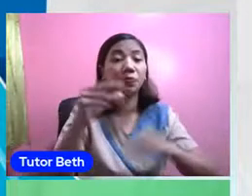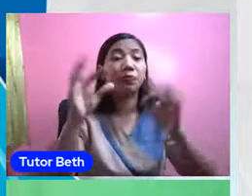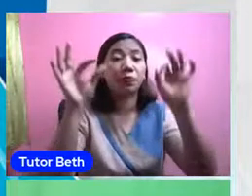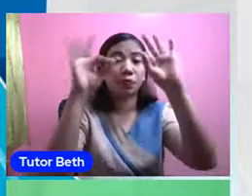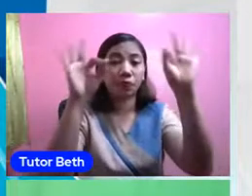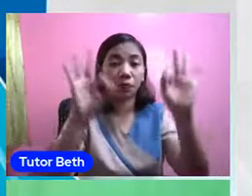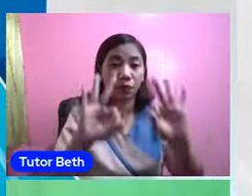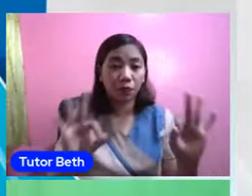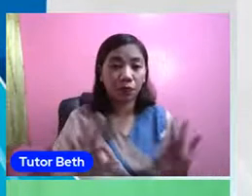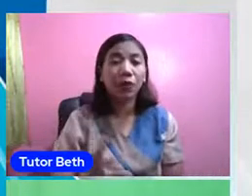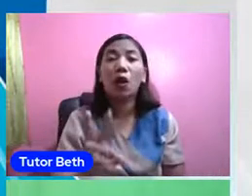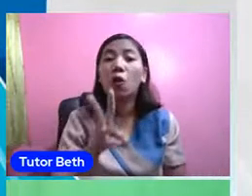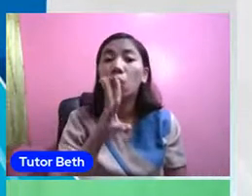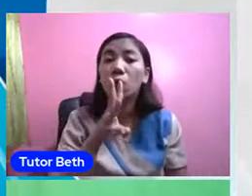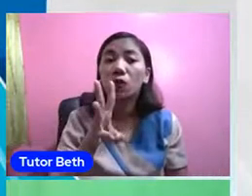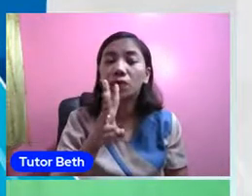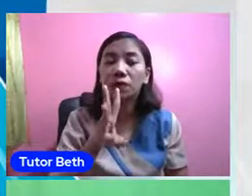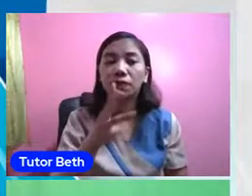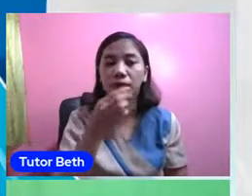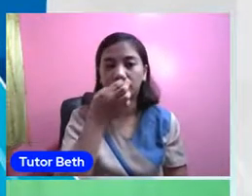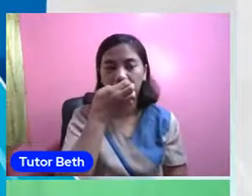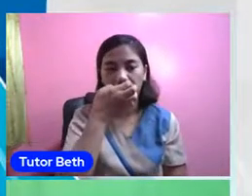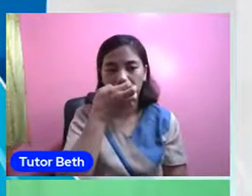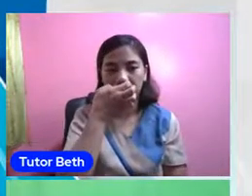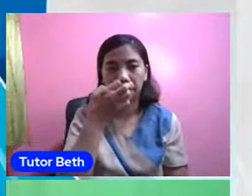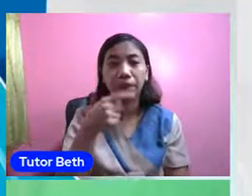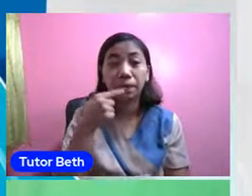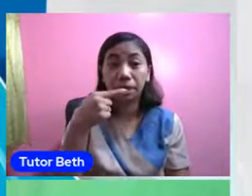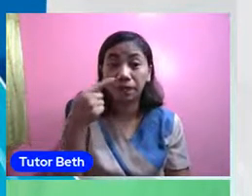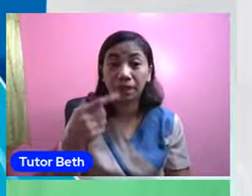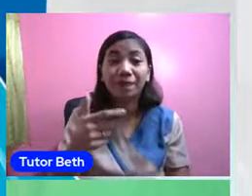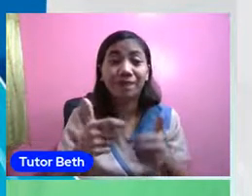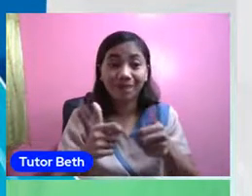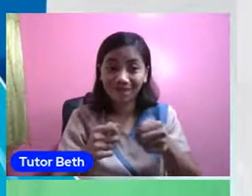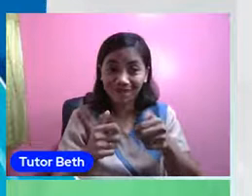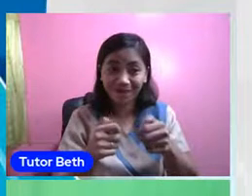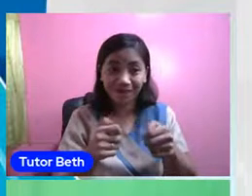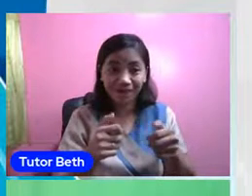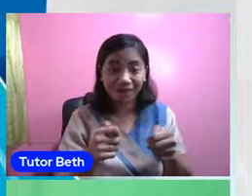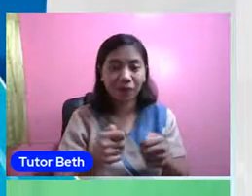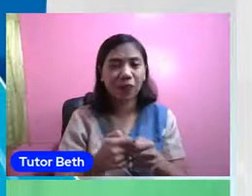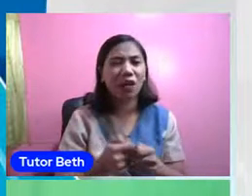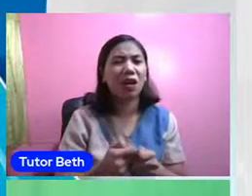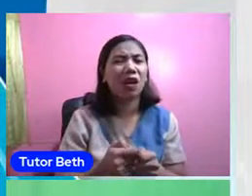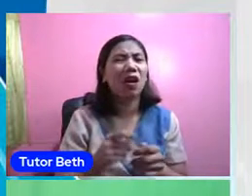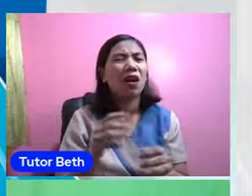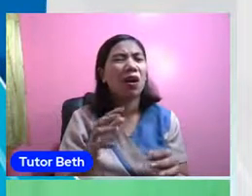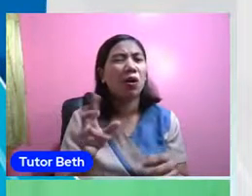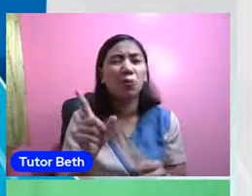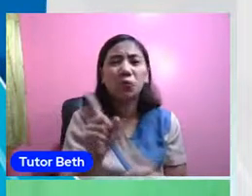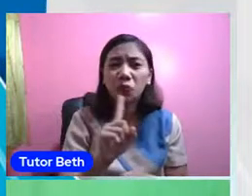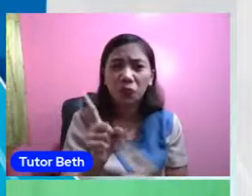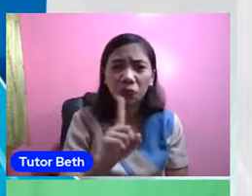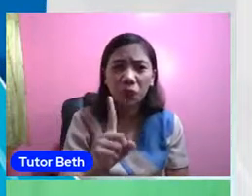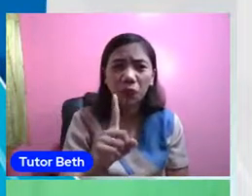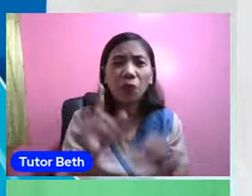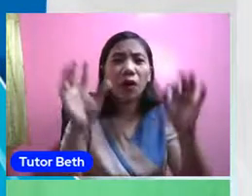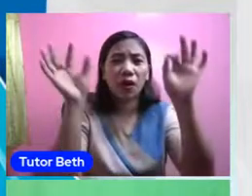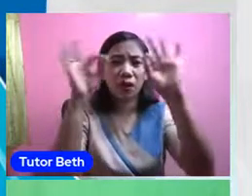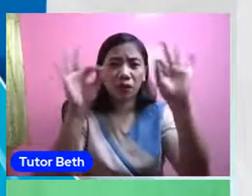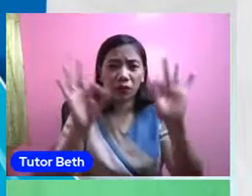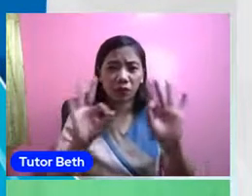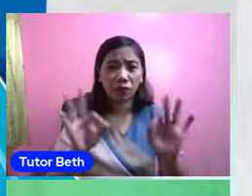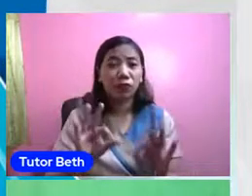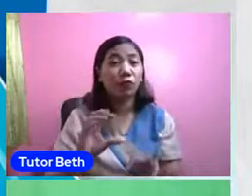sasabihin nyo or i-co-comment down bino nyo dyan o itatype nyo kung anong anyong lupa at